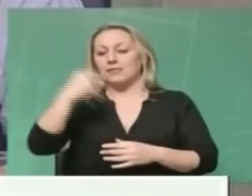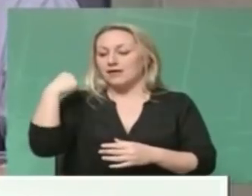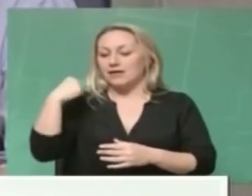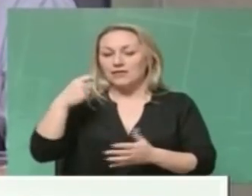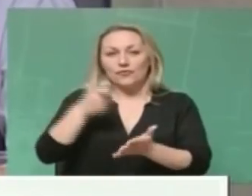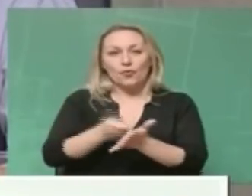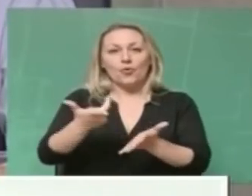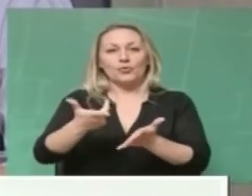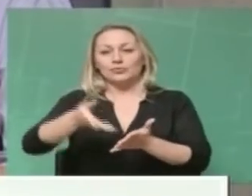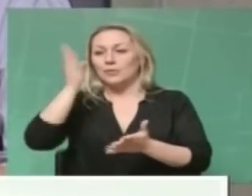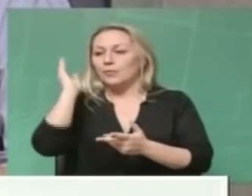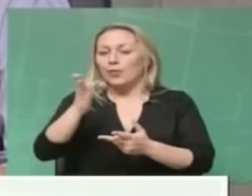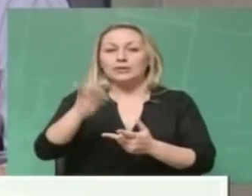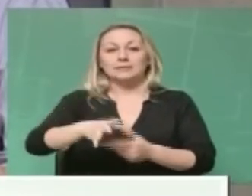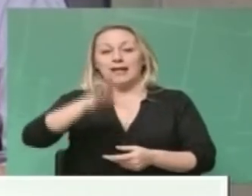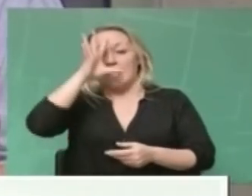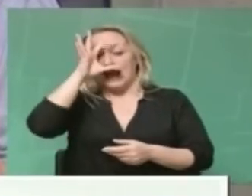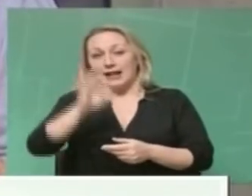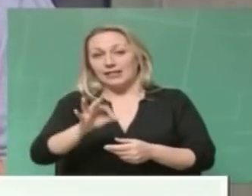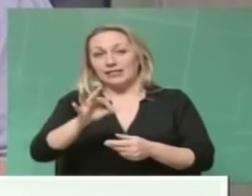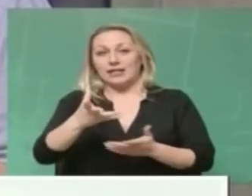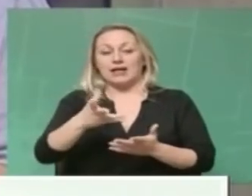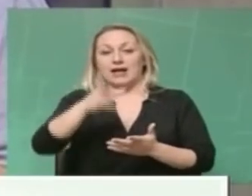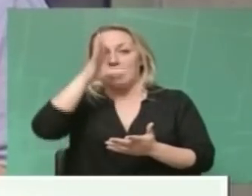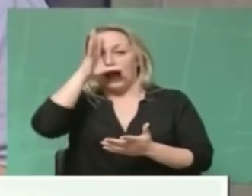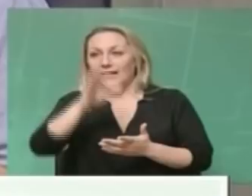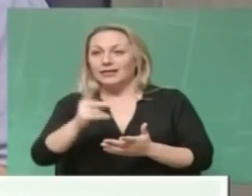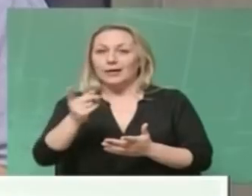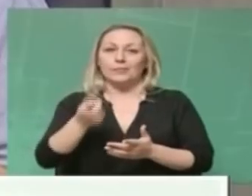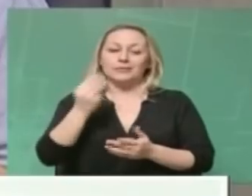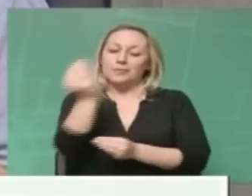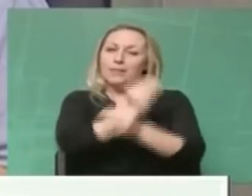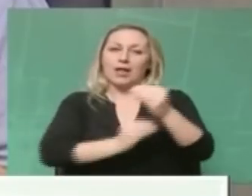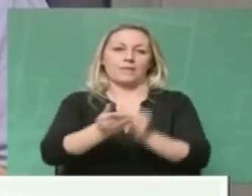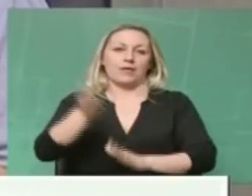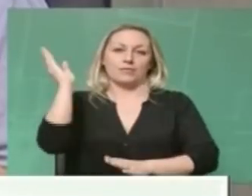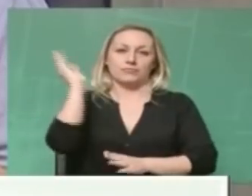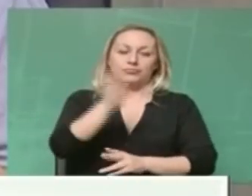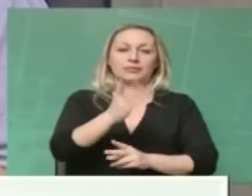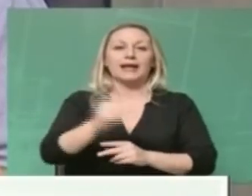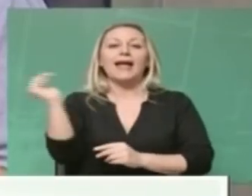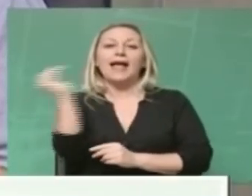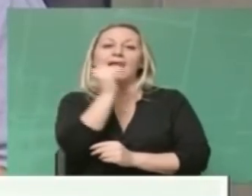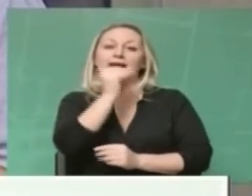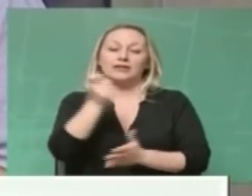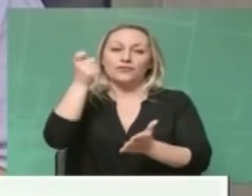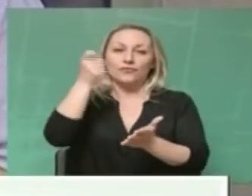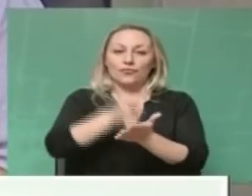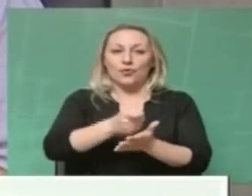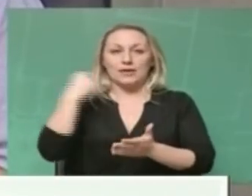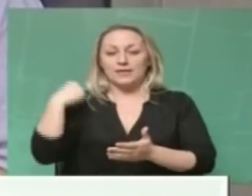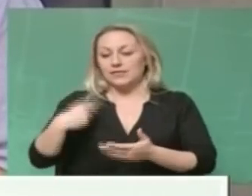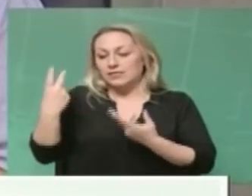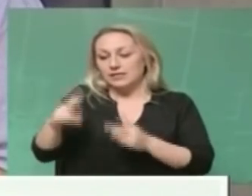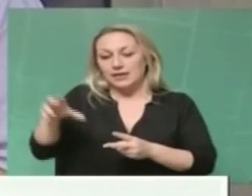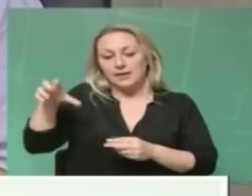τα πρόστιμα, τα πραγματικά και τα επιβληθέντα, έκτακτα που επιβάλλουν οι Δήμοι, εκείνοι οι Δήμοι οι οποίοι